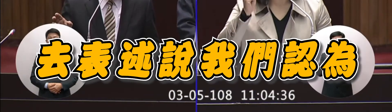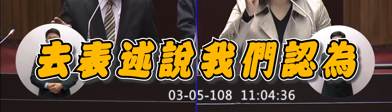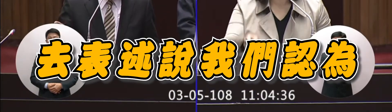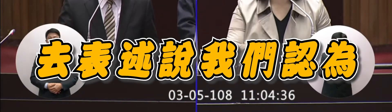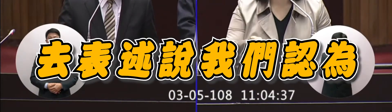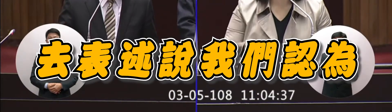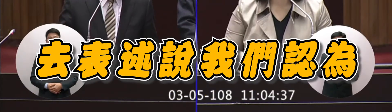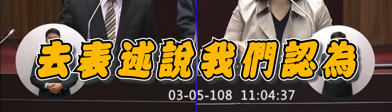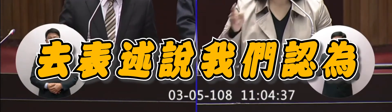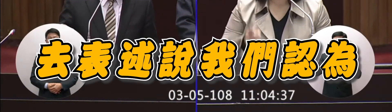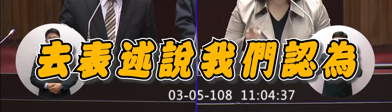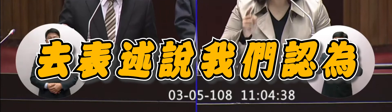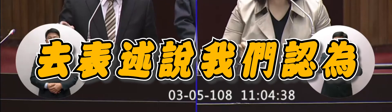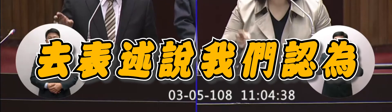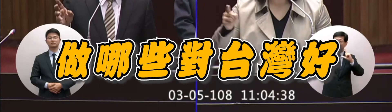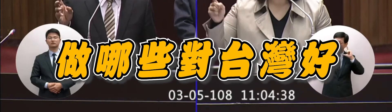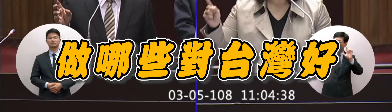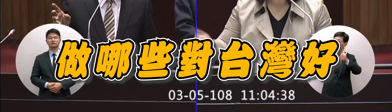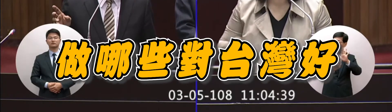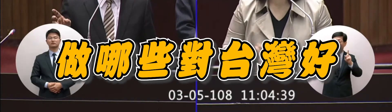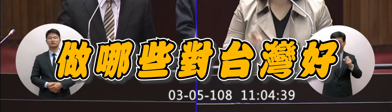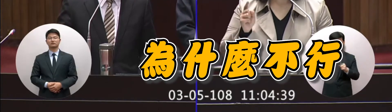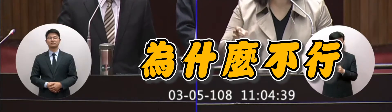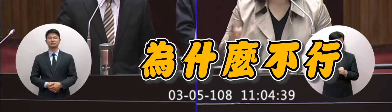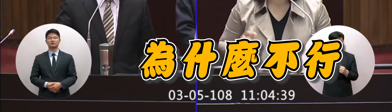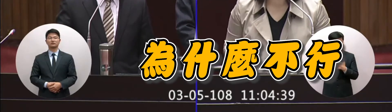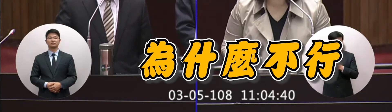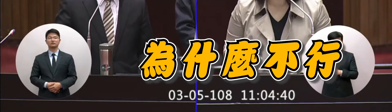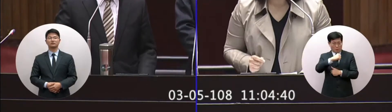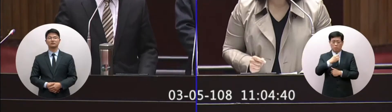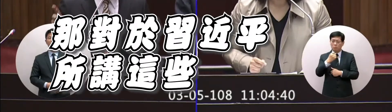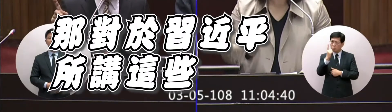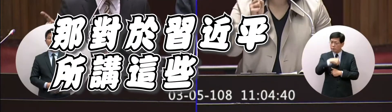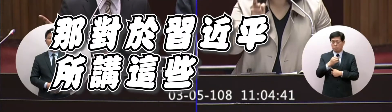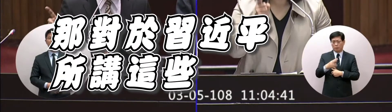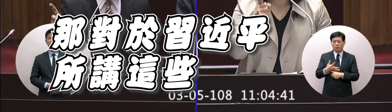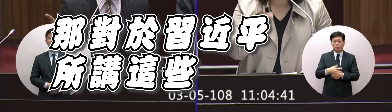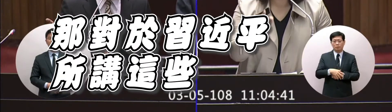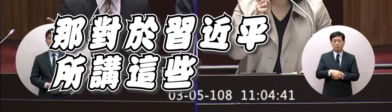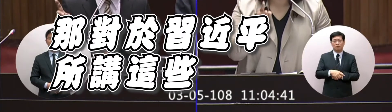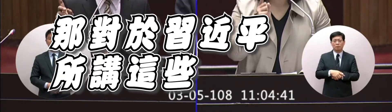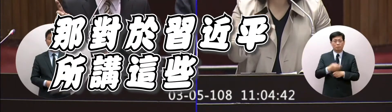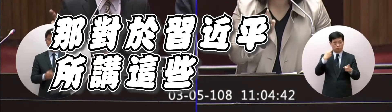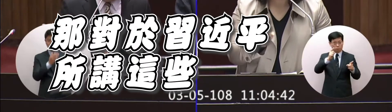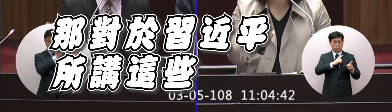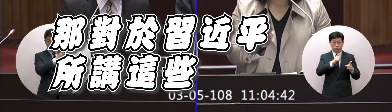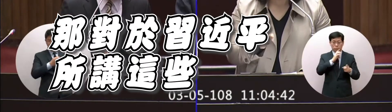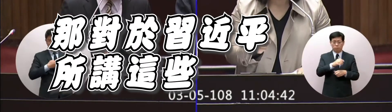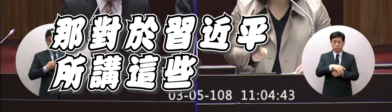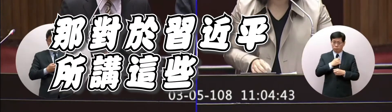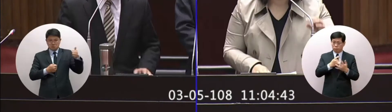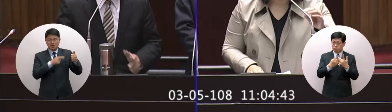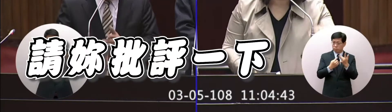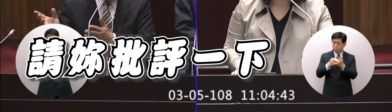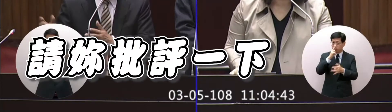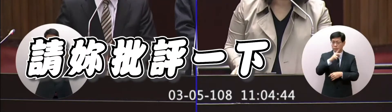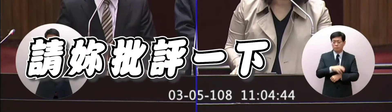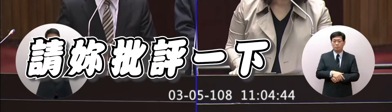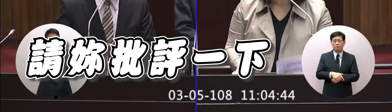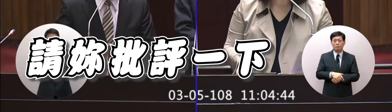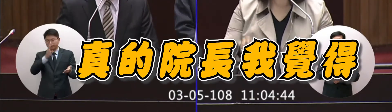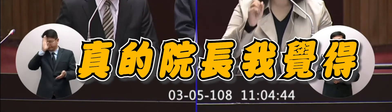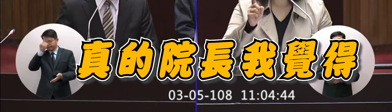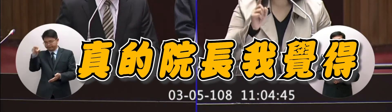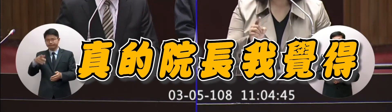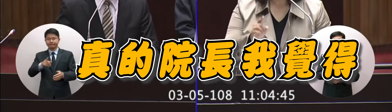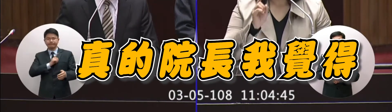去让去表述说，我们认为做哪些对台湾好，为什么不行？ 那对于习近平所讲这些，请你批